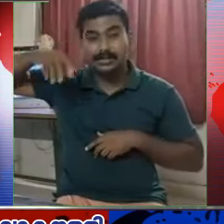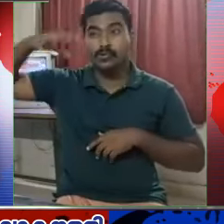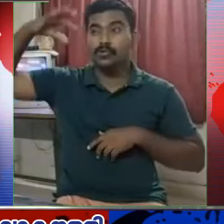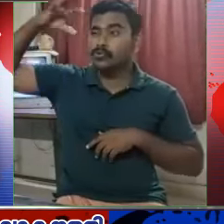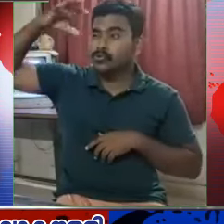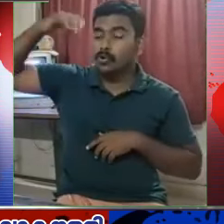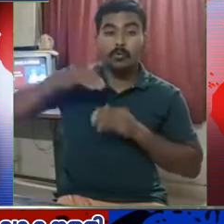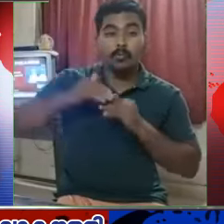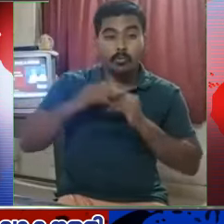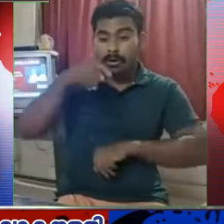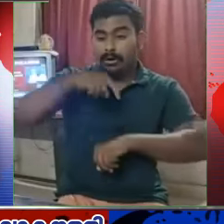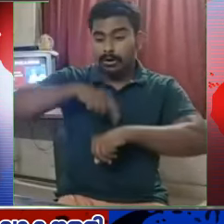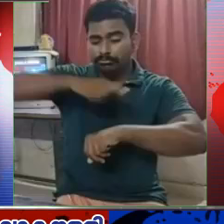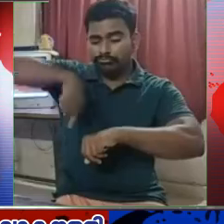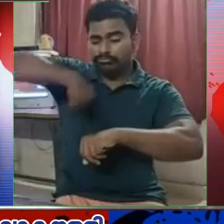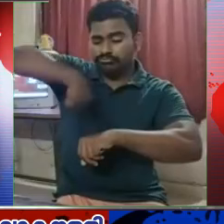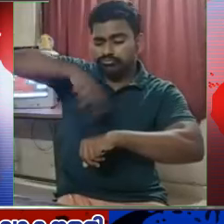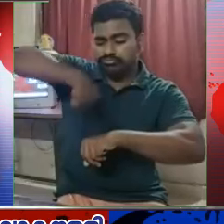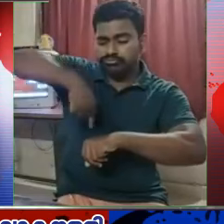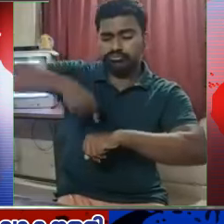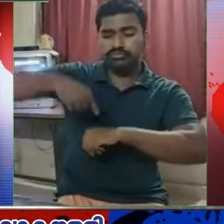ക്ഷാമം അനുഭവപ്പെടുന്ന പ്രദേശങ്ങളിലെല്ലാം